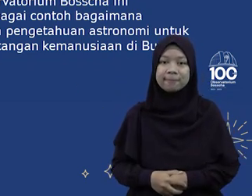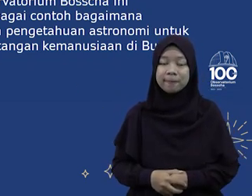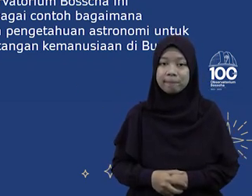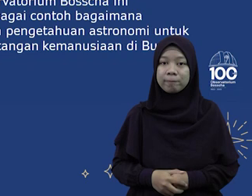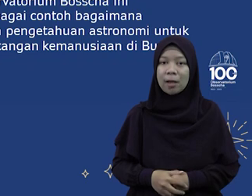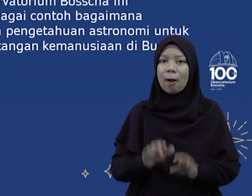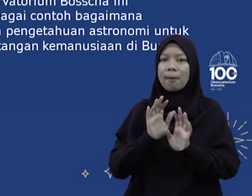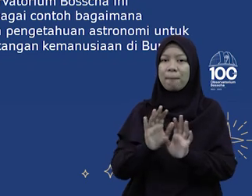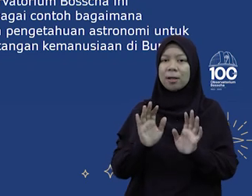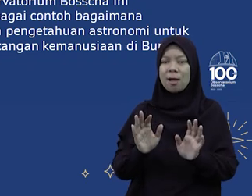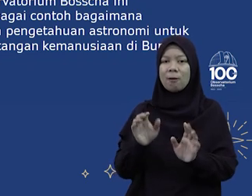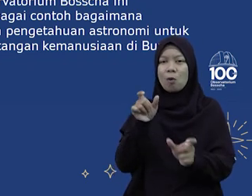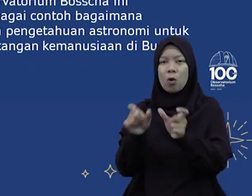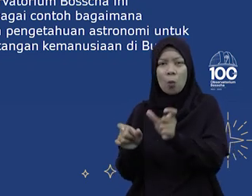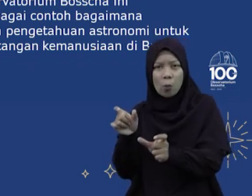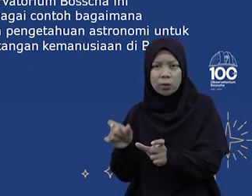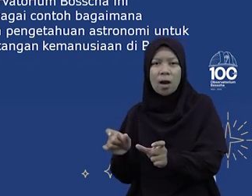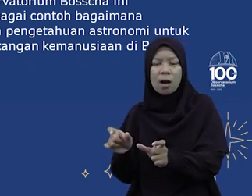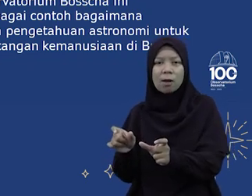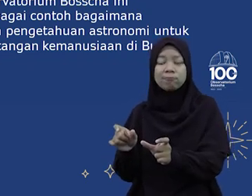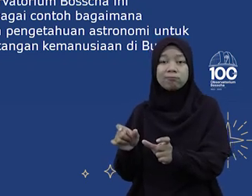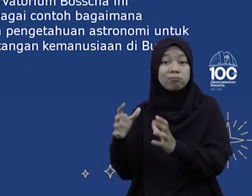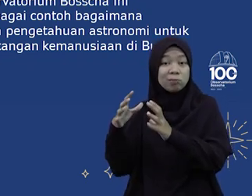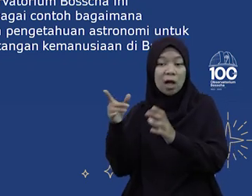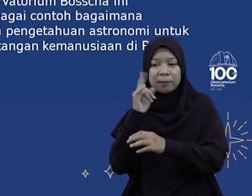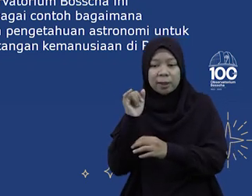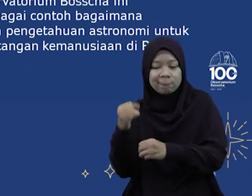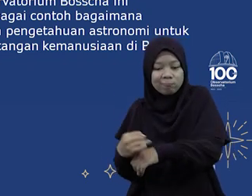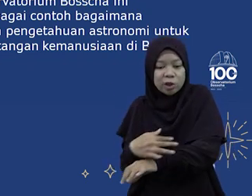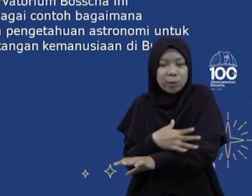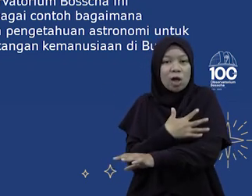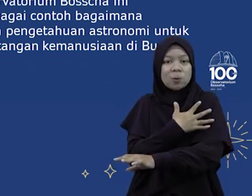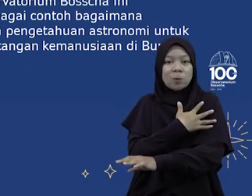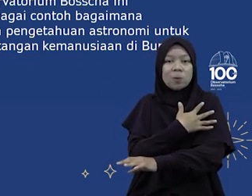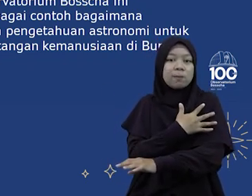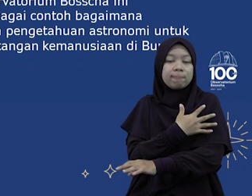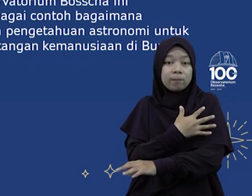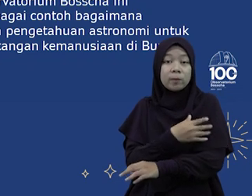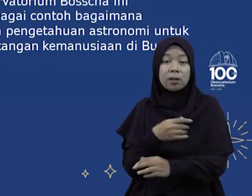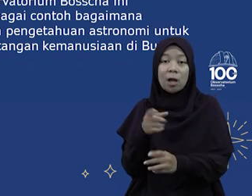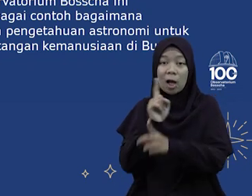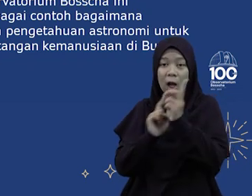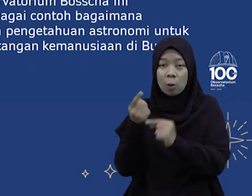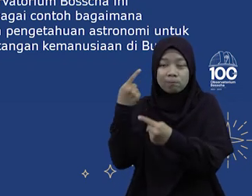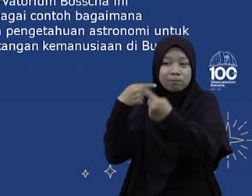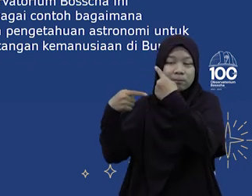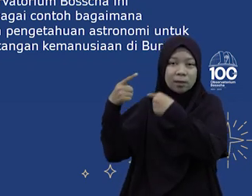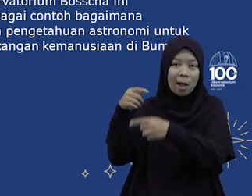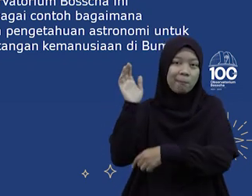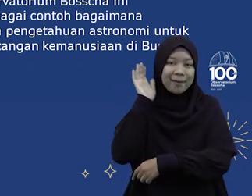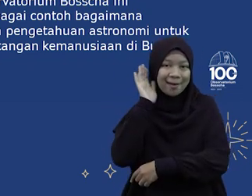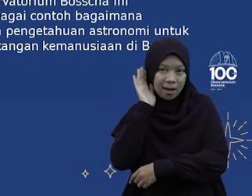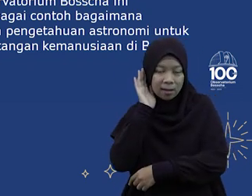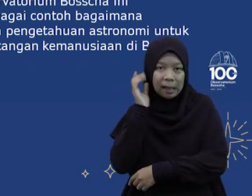tokoh-tokoh besar pun banyak yang terinspirasi ya saya mendengarkan memori mau memory